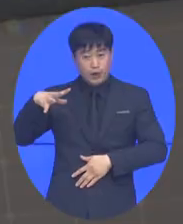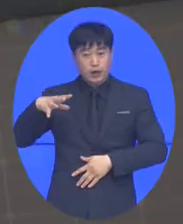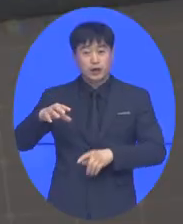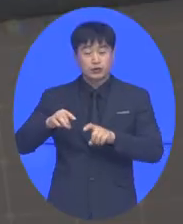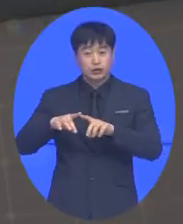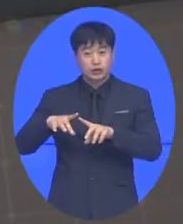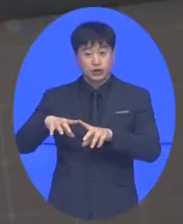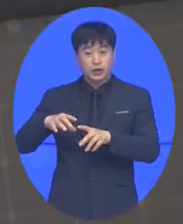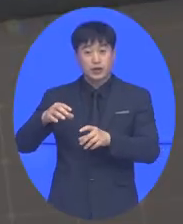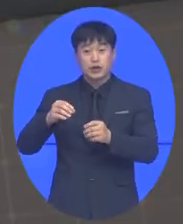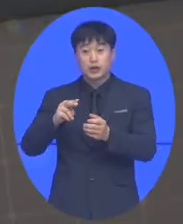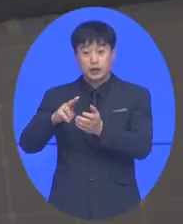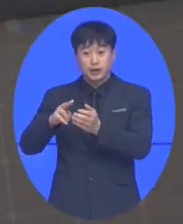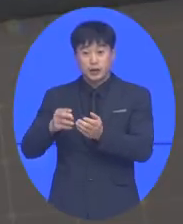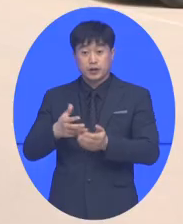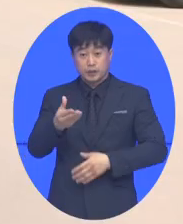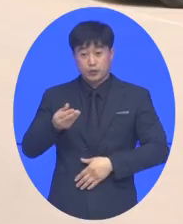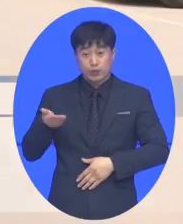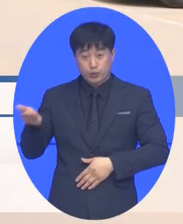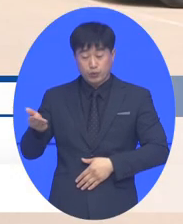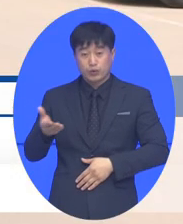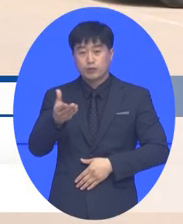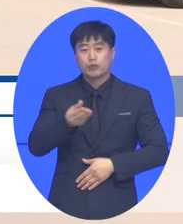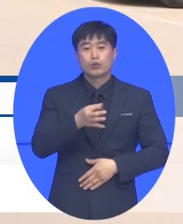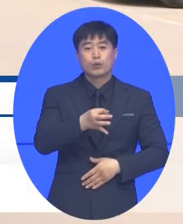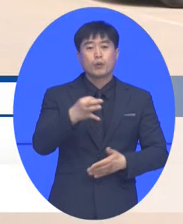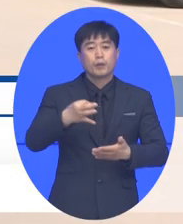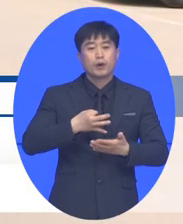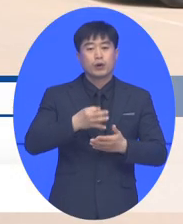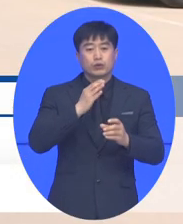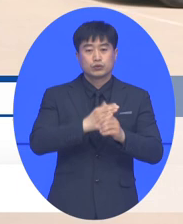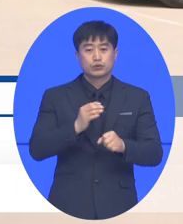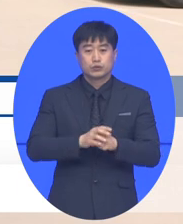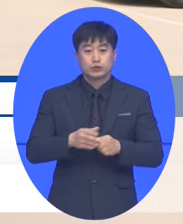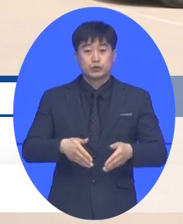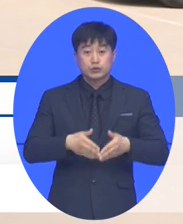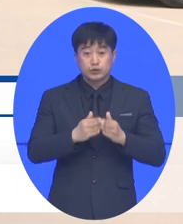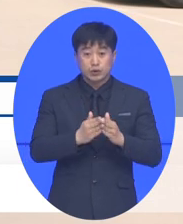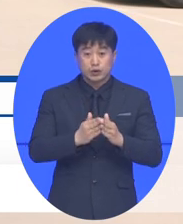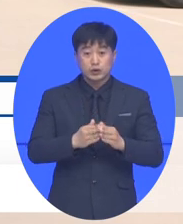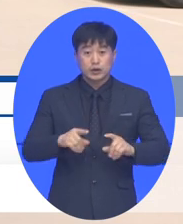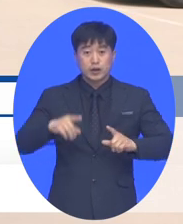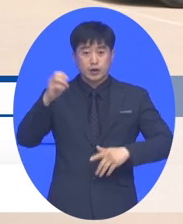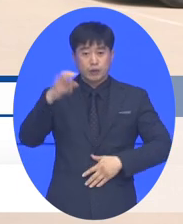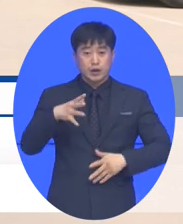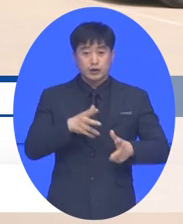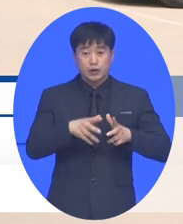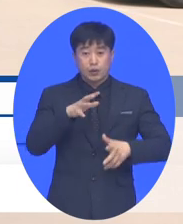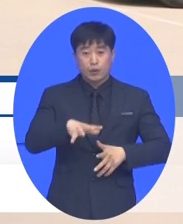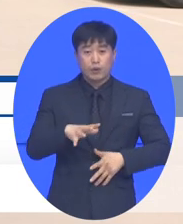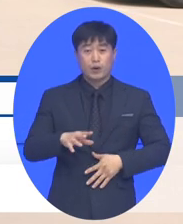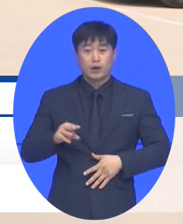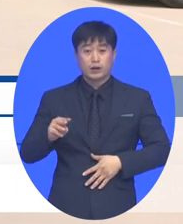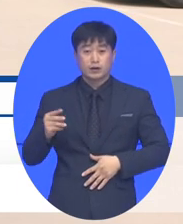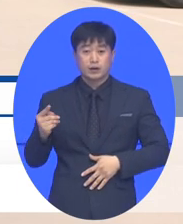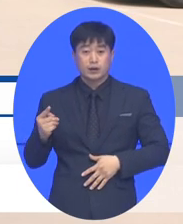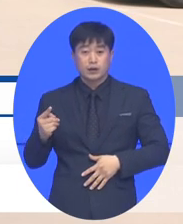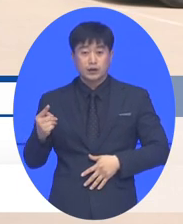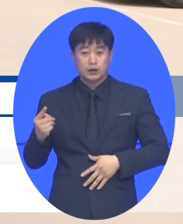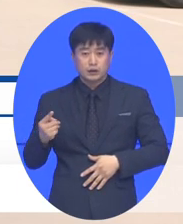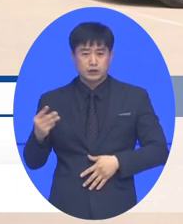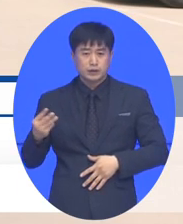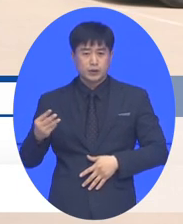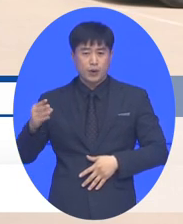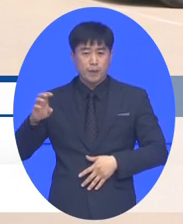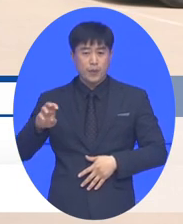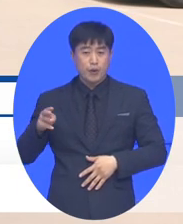인한 임대료 수입을 받습니다. 설치된 태양광 시설은 한 1,300평 규모로서 연간적으로 저희 에너지